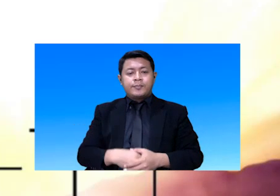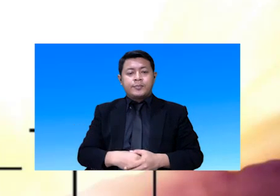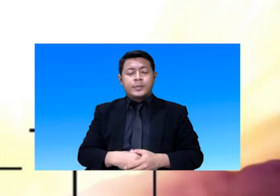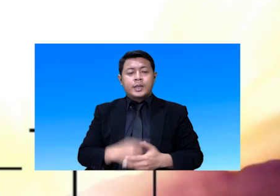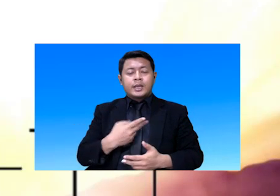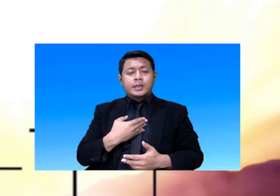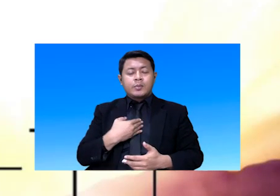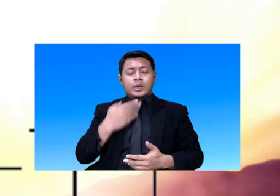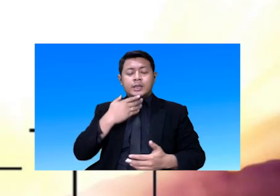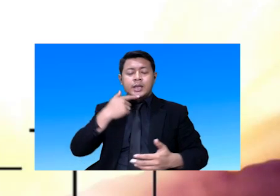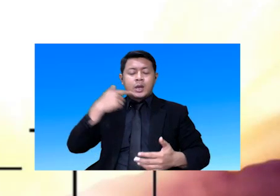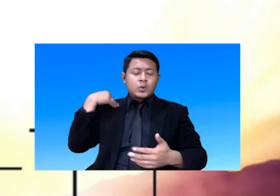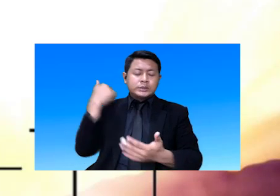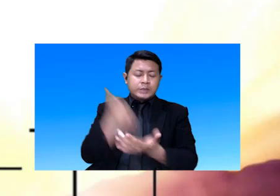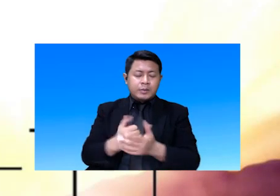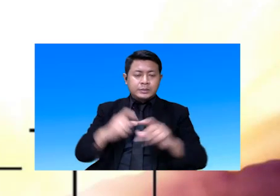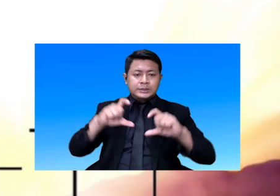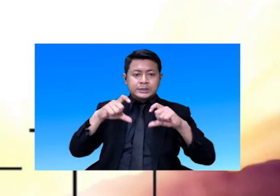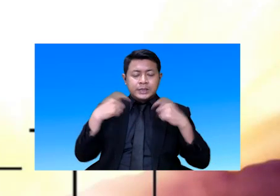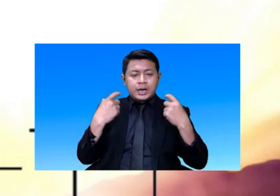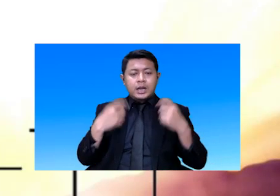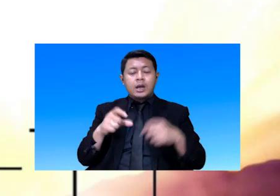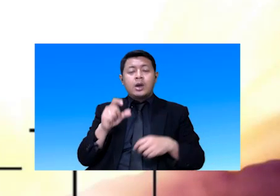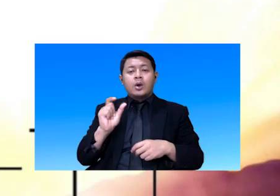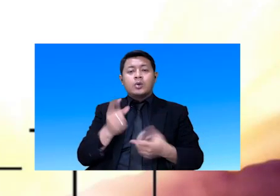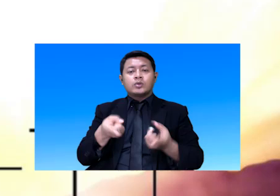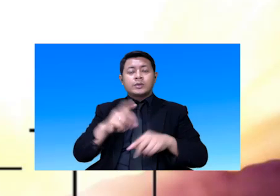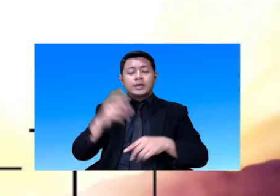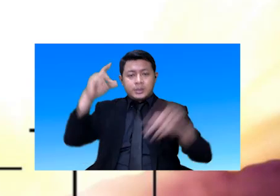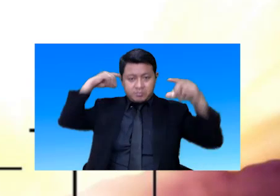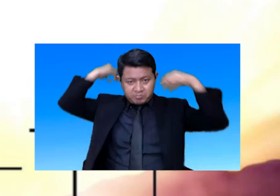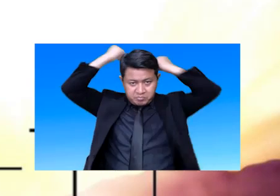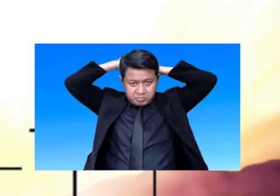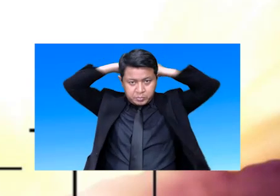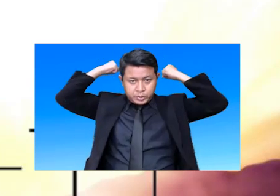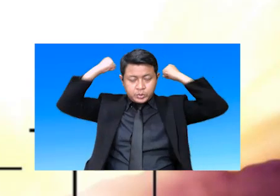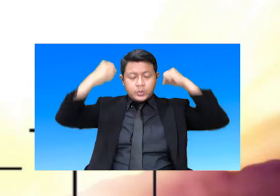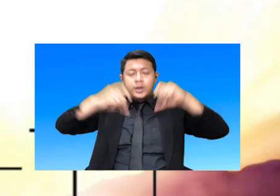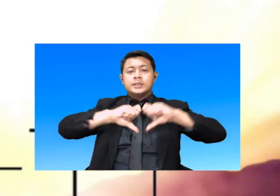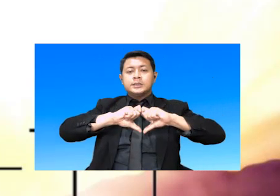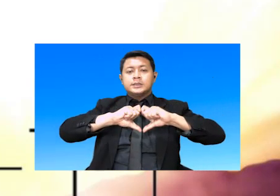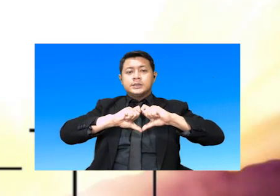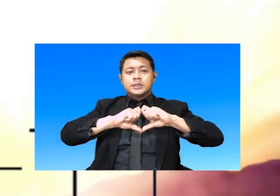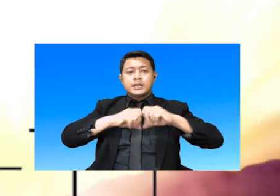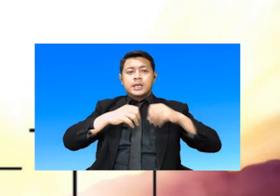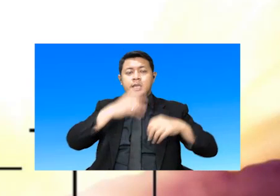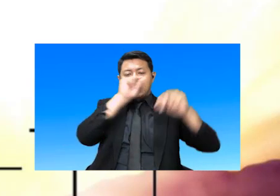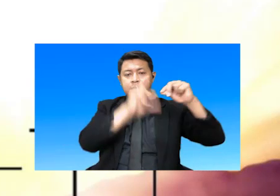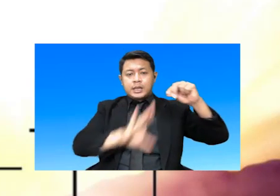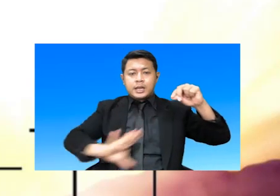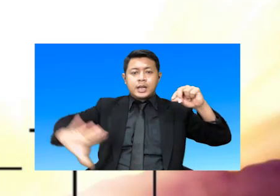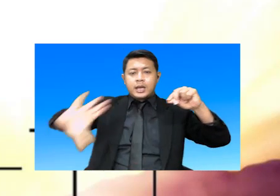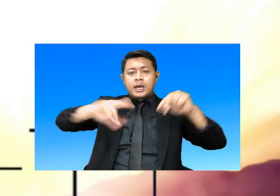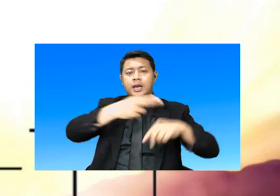air. Kita mempunyai tanggung jawab sejarah untuk menjadi pejuang-pejuang cinta tanah air